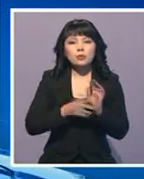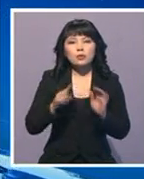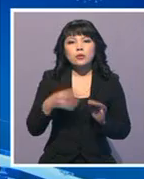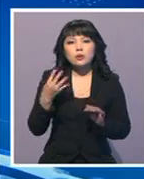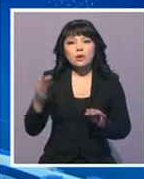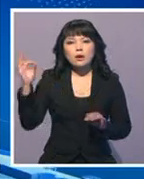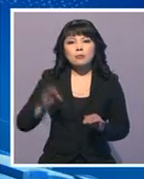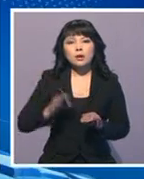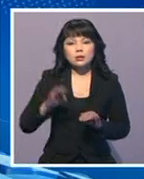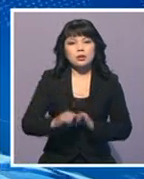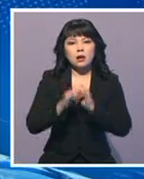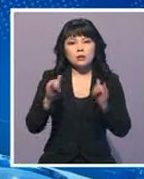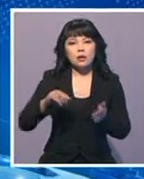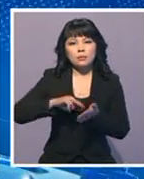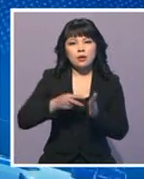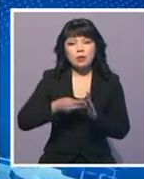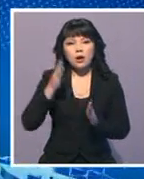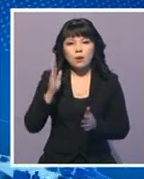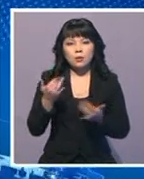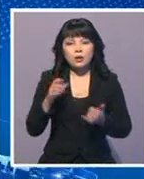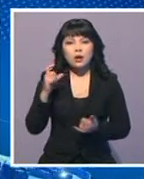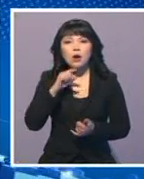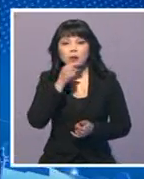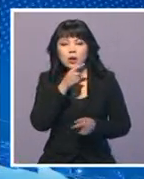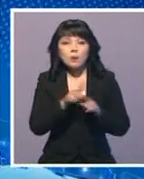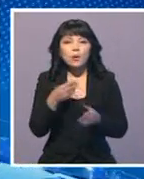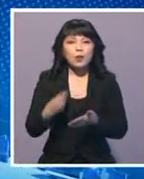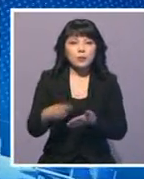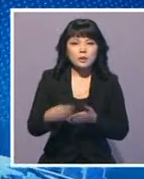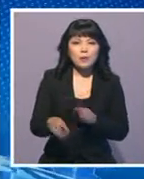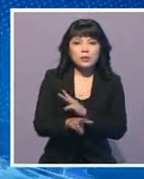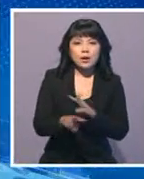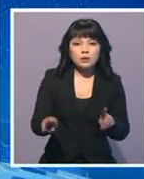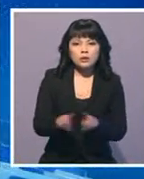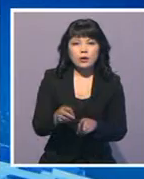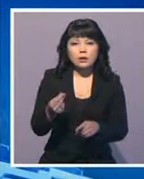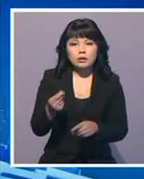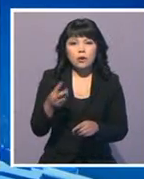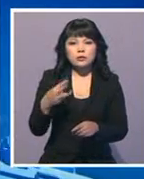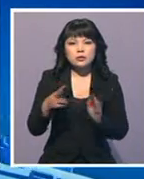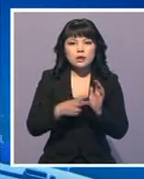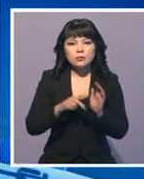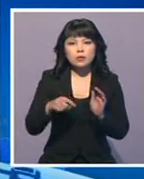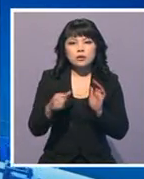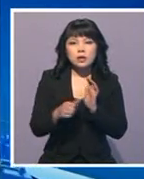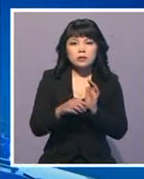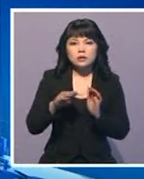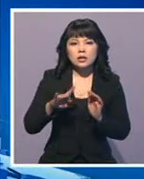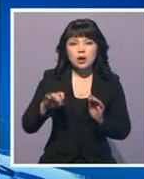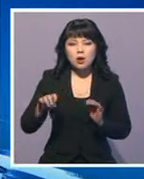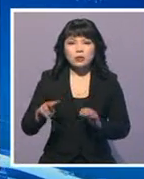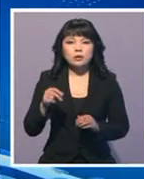119,4%-ға артатын болады. Экономика және бюджеттік жоспарлау министрлігі мұның қаржылай тұрғыдан алғанда 38,6 триллион